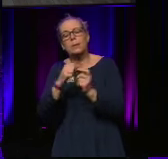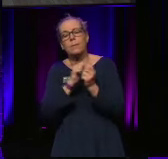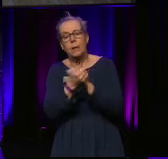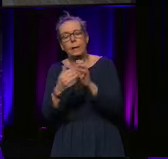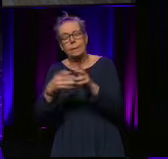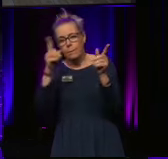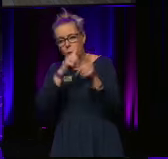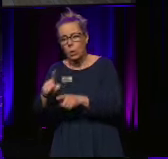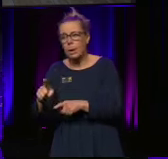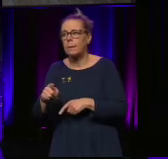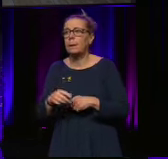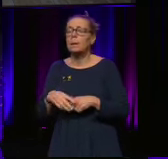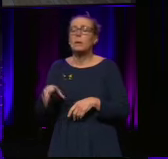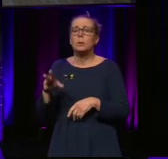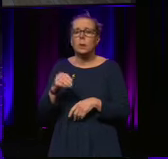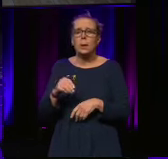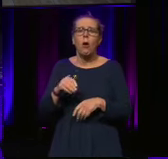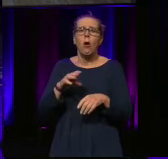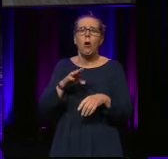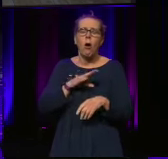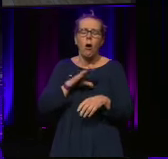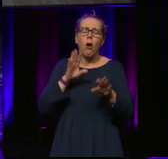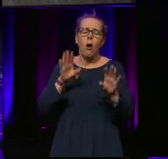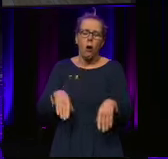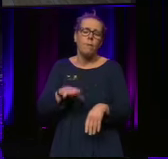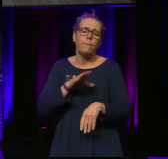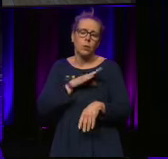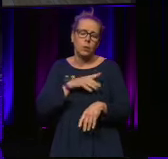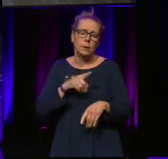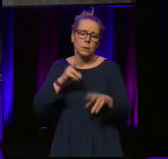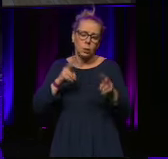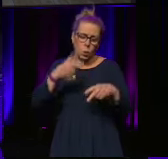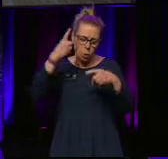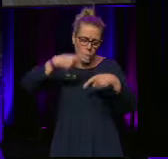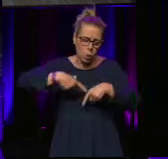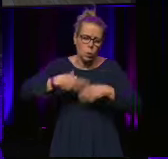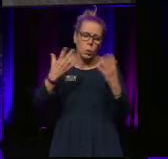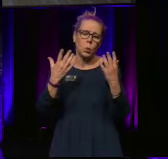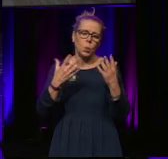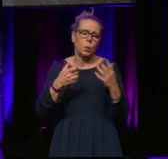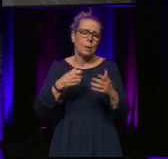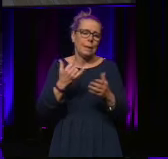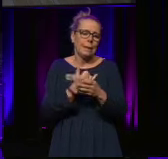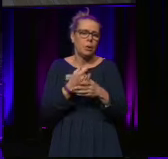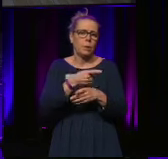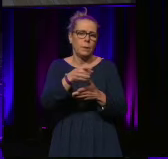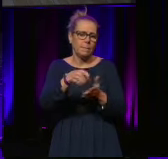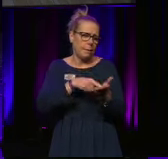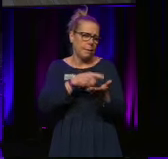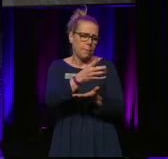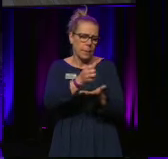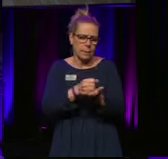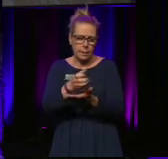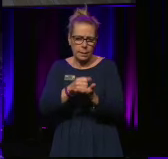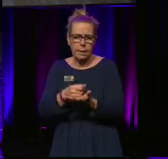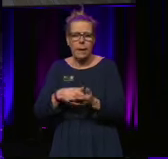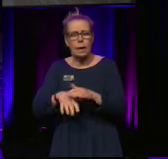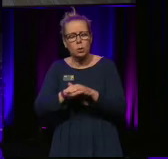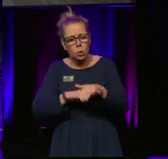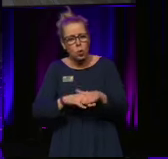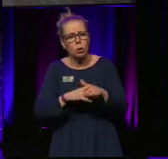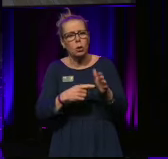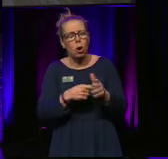det har funnits en kultur i vissa partier då, att grundlagen